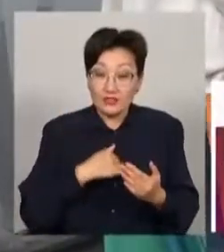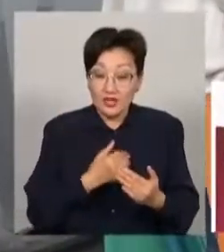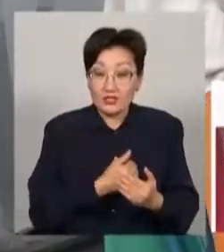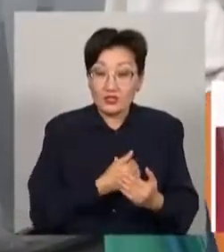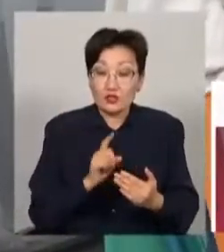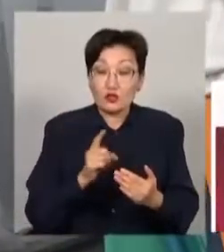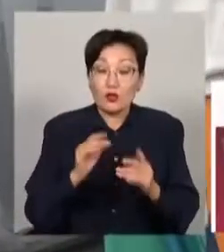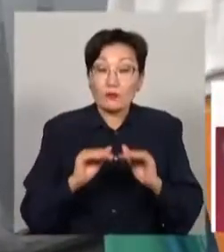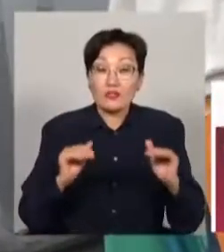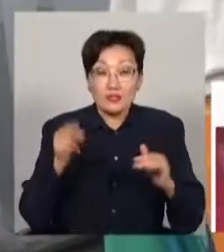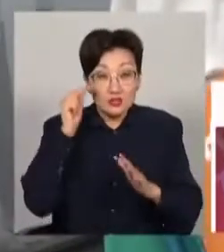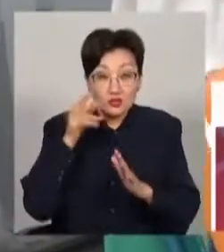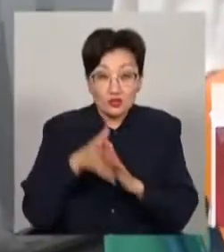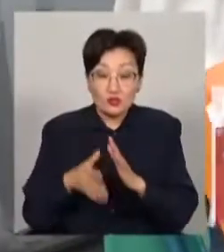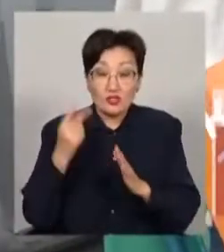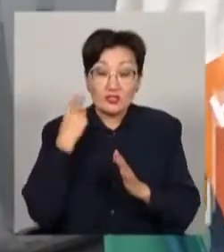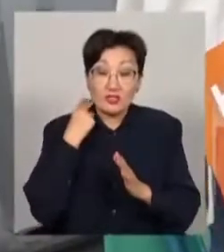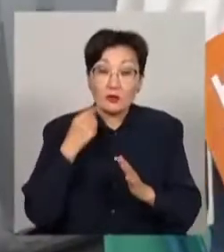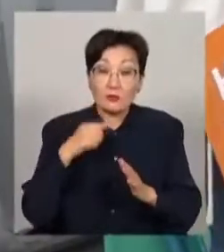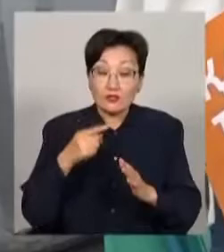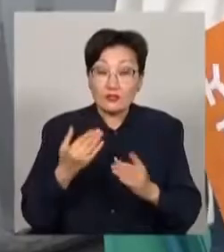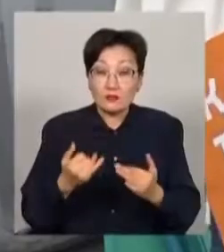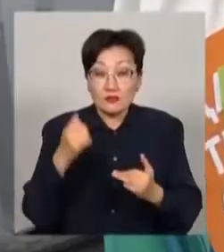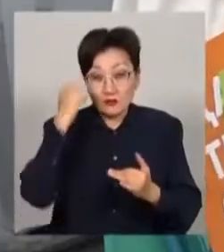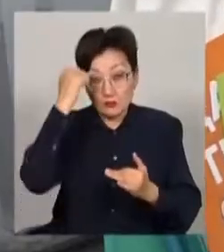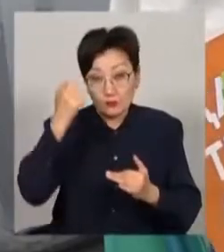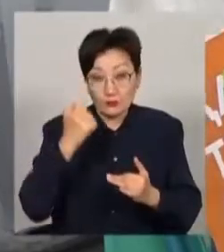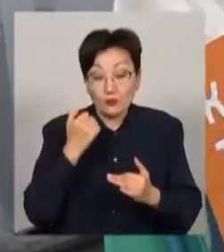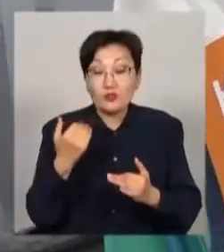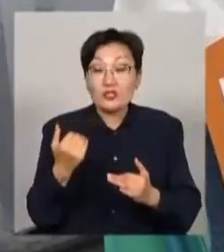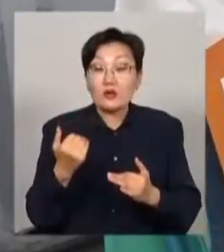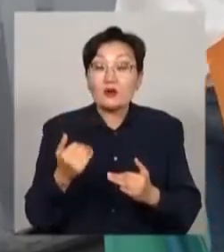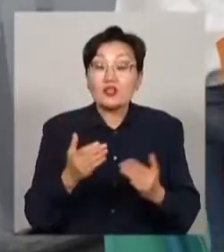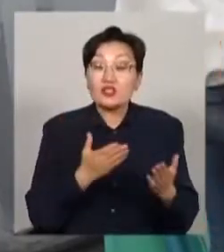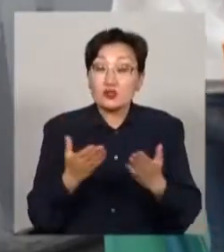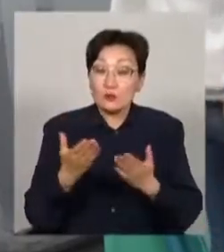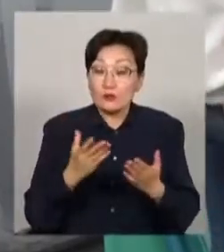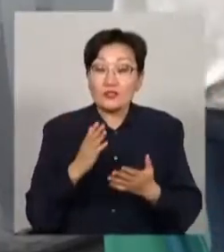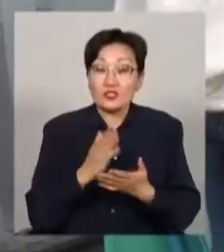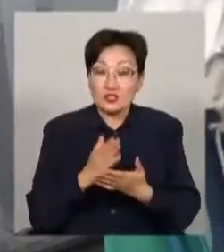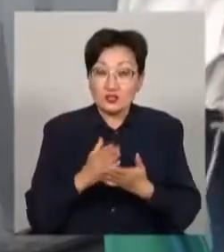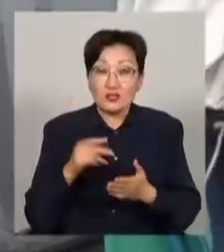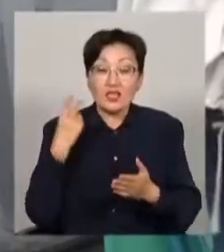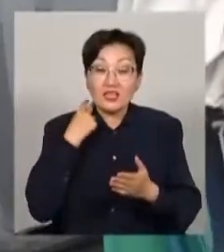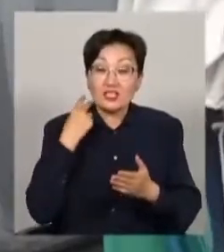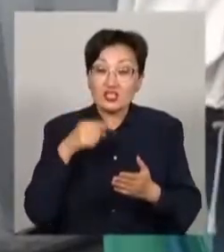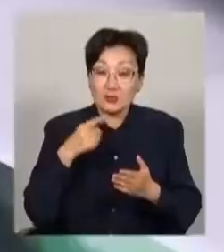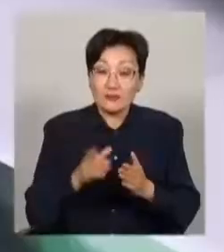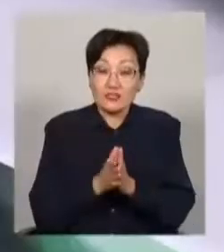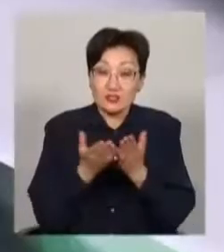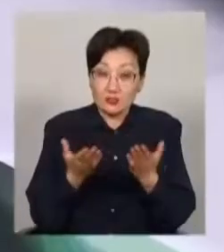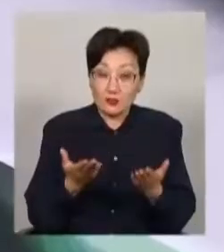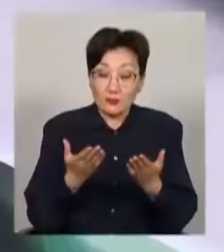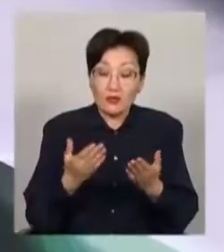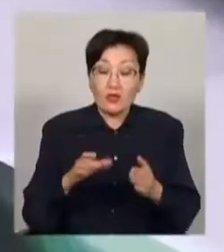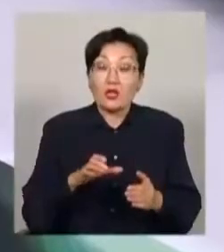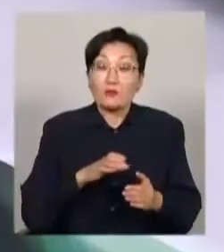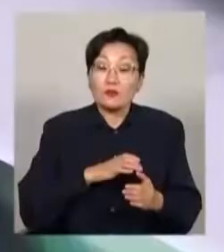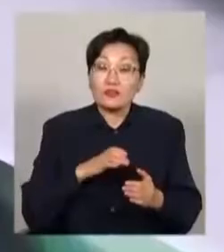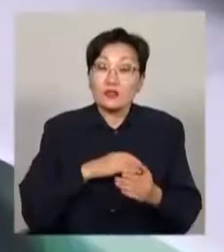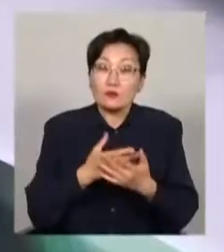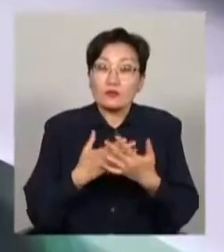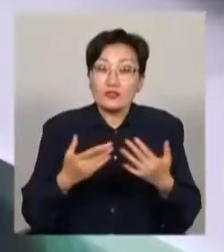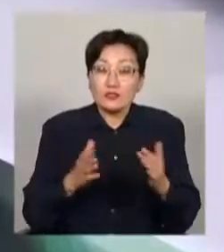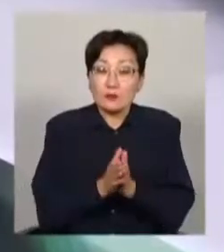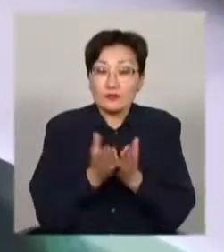бы, чтобы они изучали английский язык. И вот с малых лет у них для чтения есть учебники английского языка. Среди богатой палитры